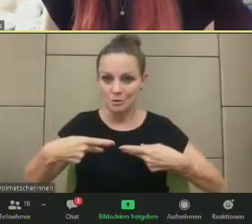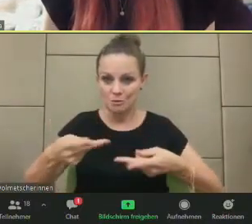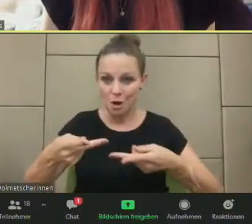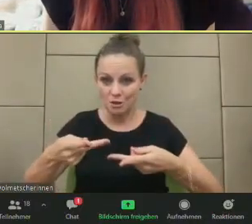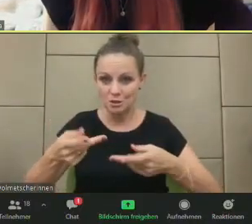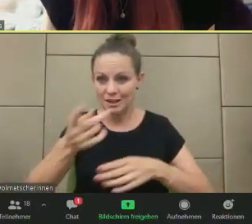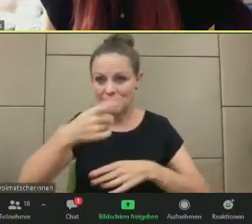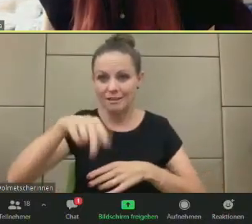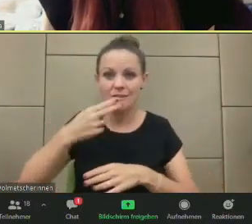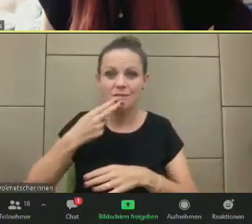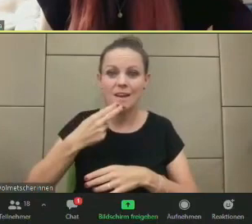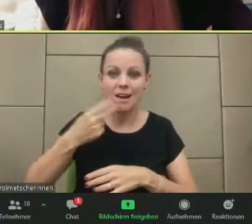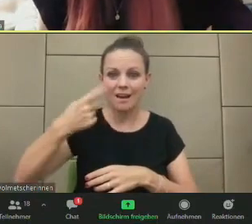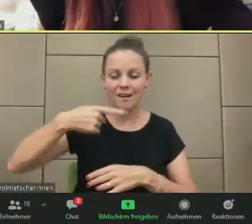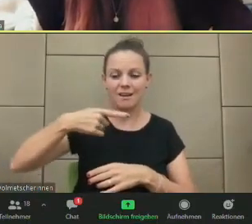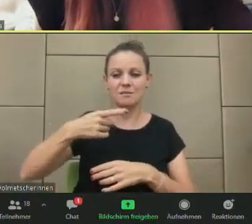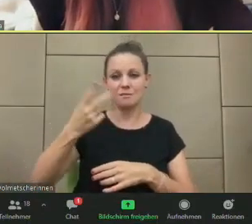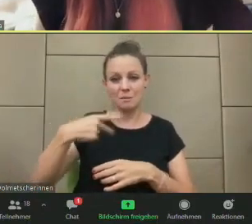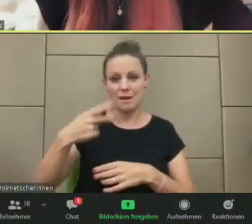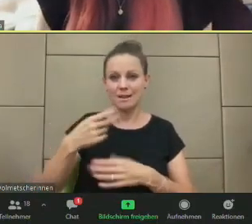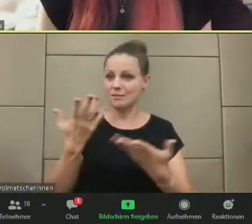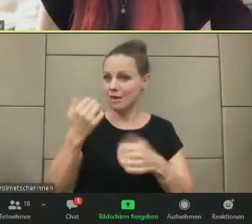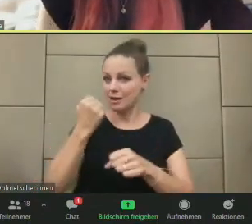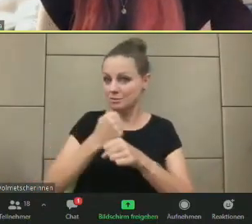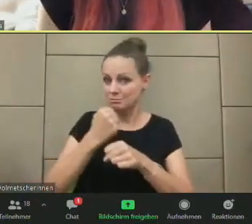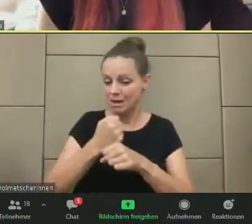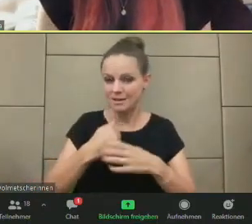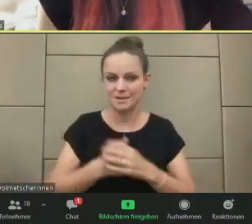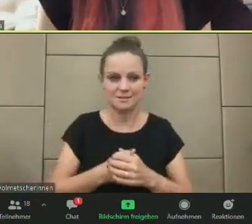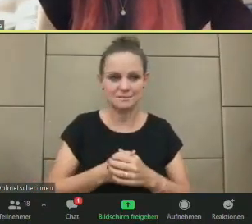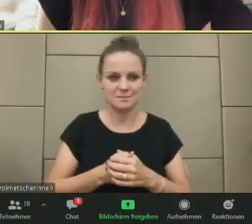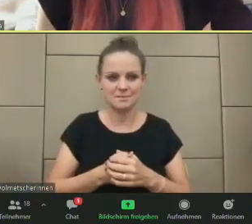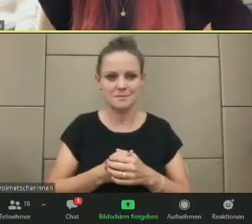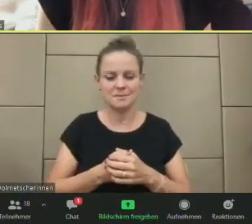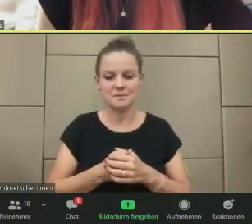Idee haben, wer wir so sind und was wir so machen.